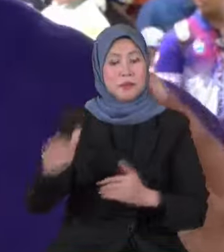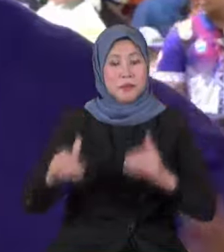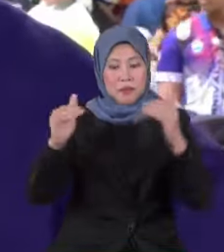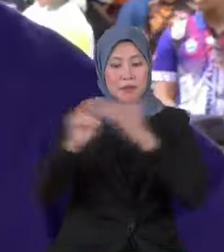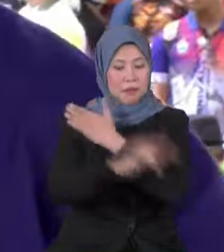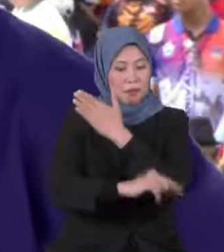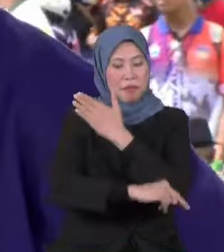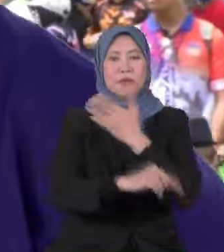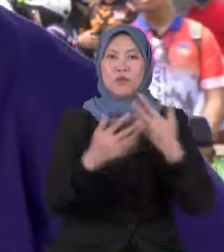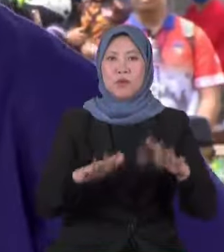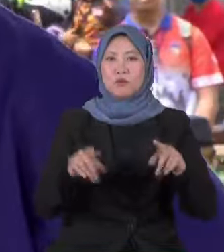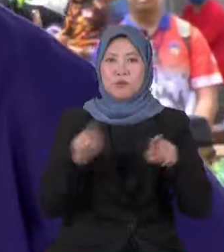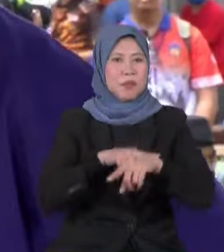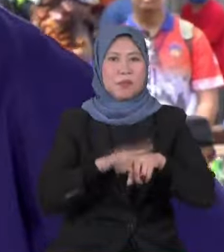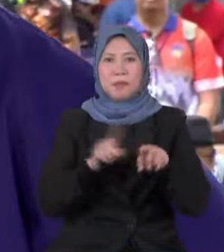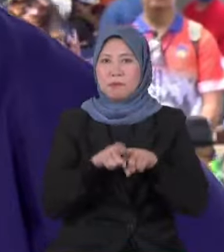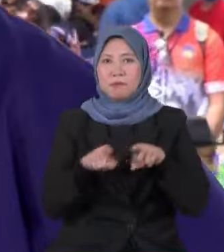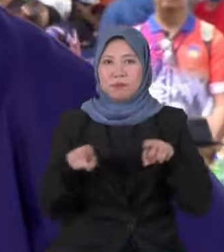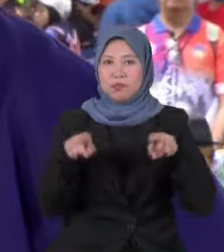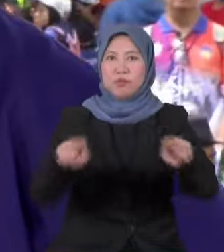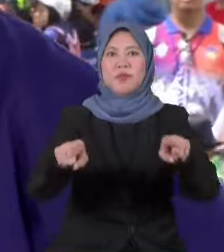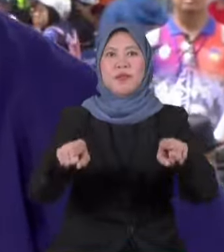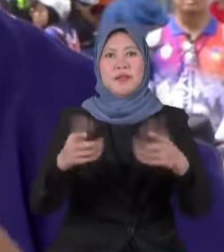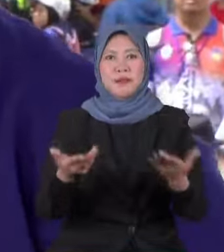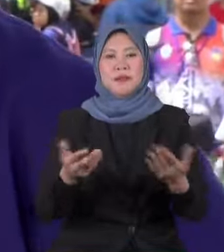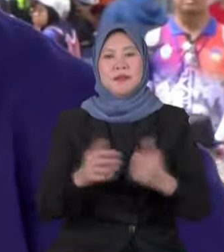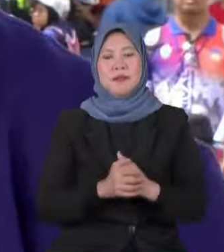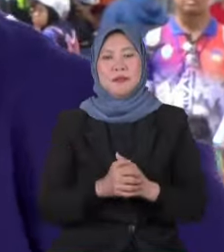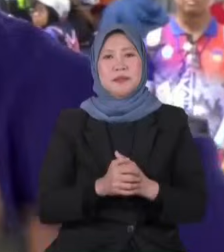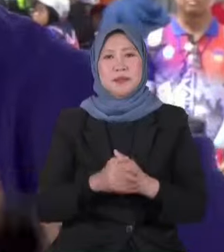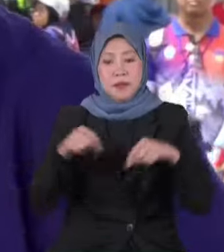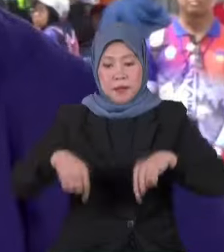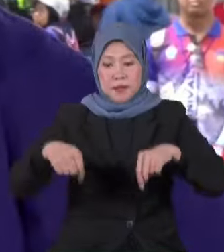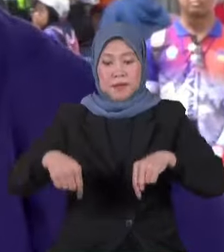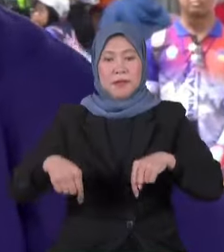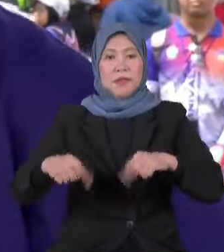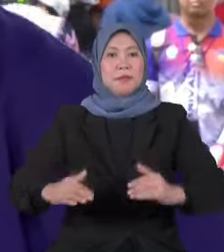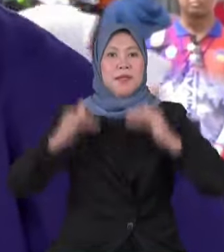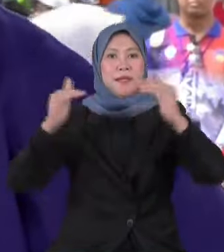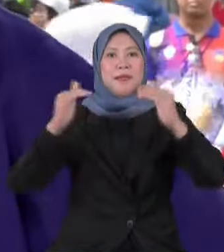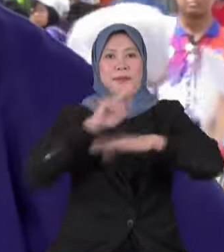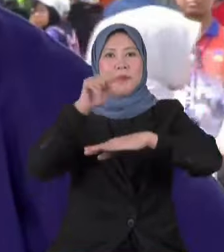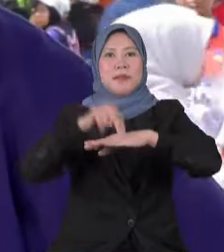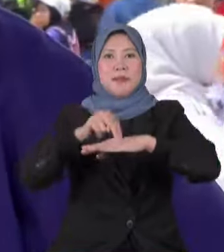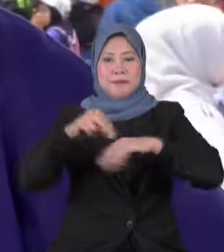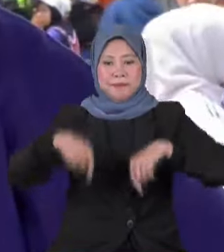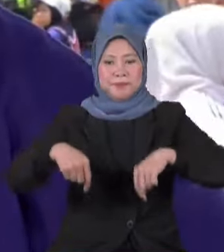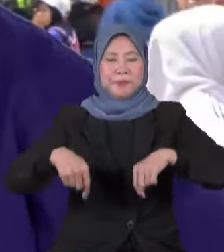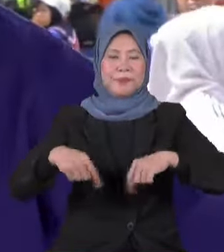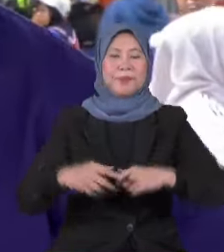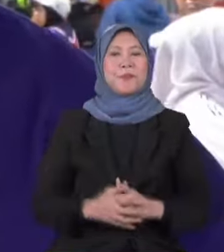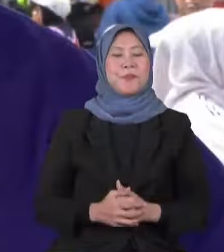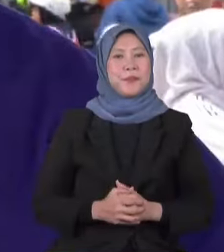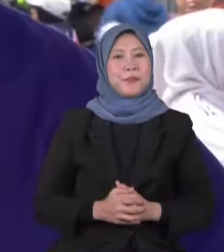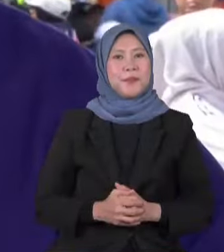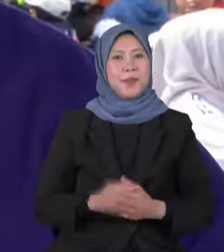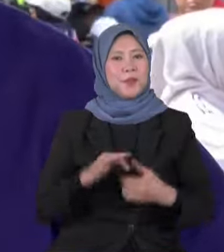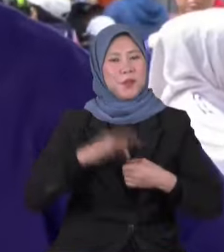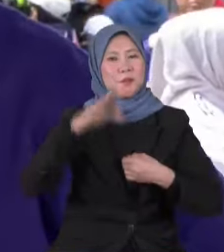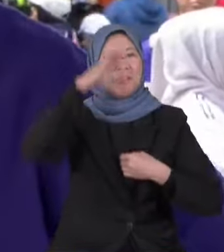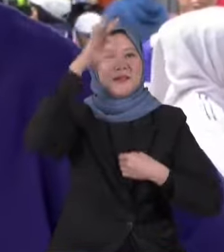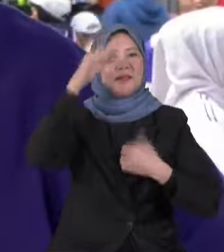dah melaksanakan hari sambutan Hari Belia di peringkat negeri, dan hari ini adalah kemuncak di peringkat kebangsaan. Itu semangat